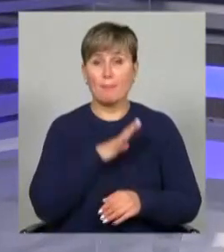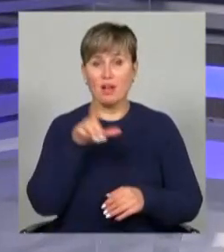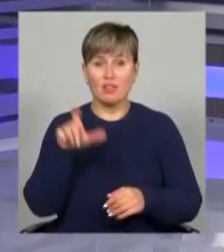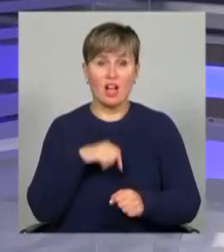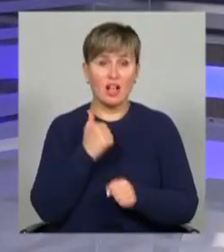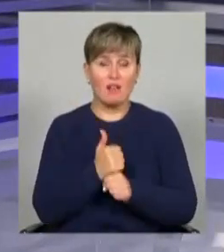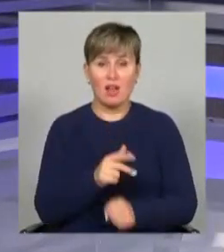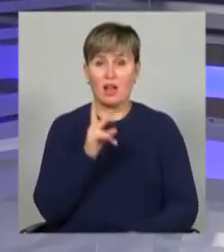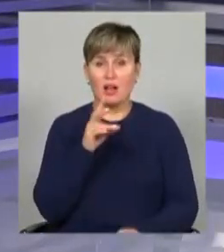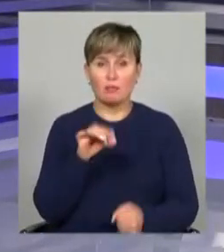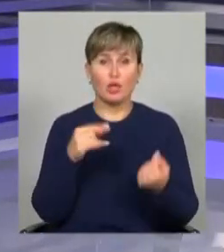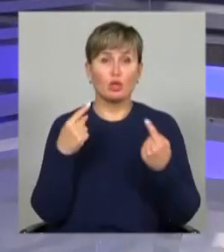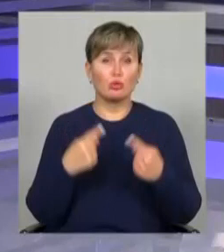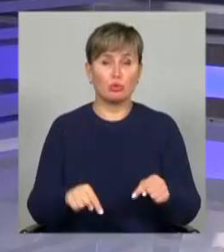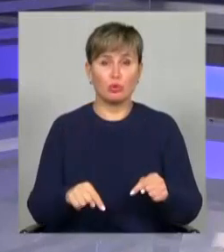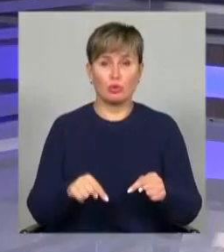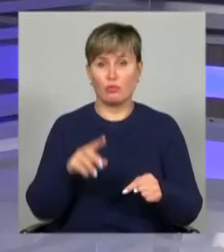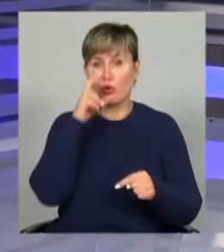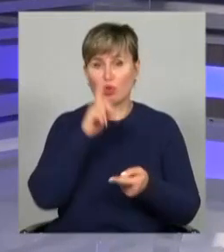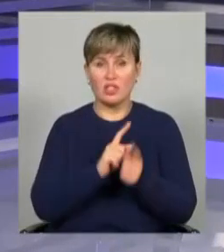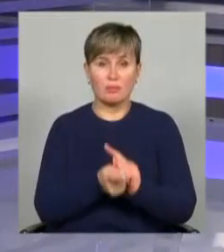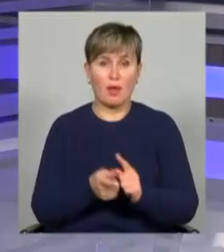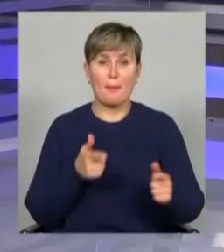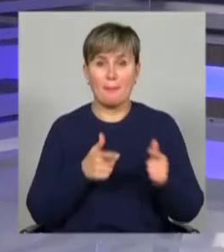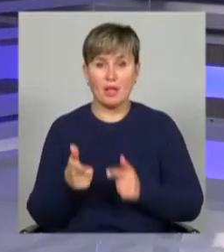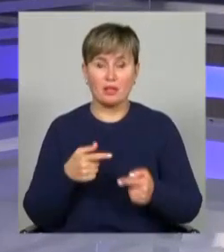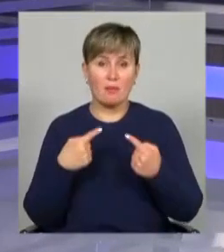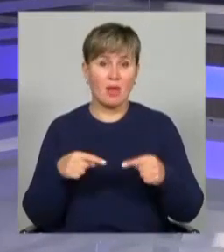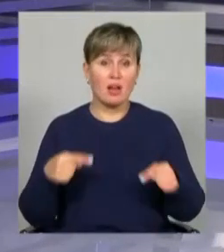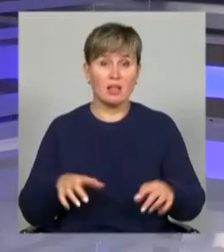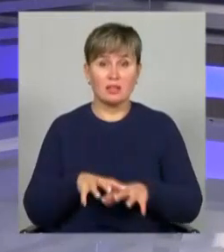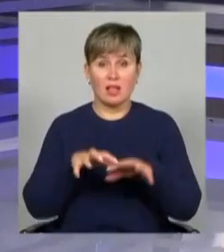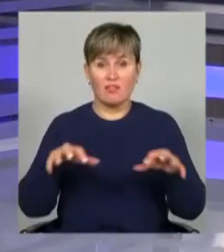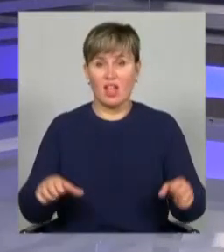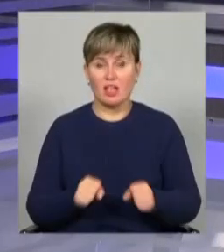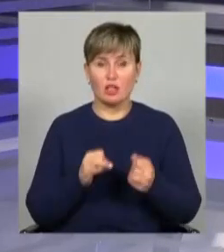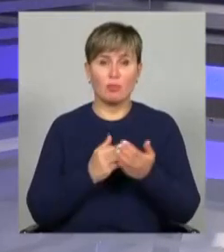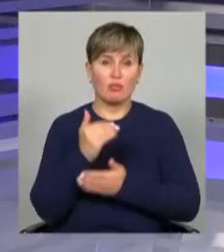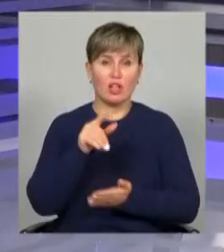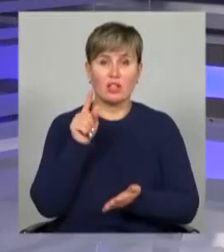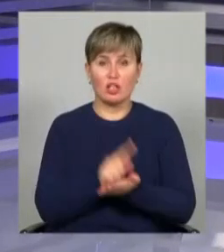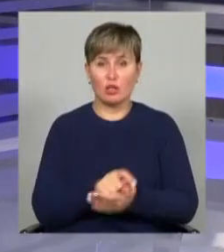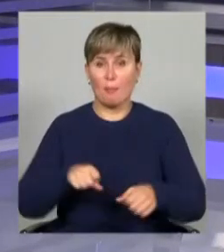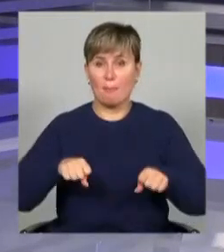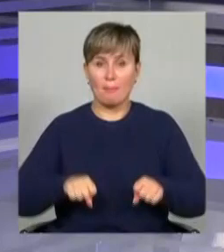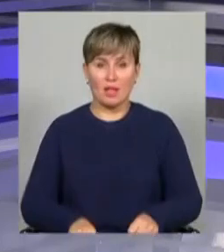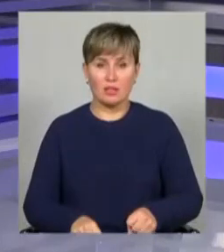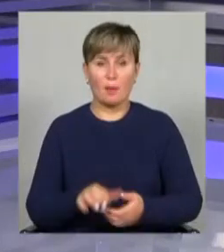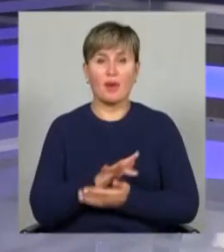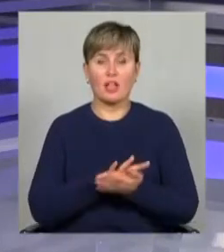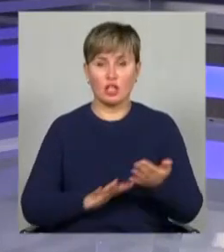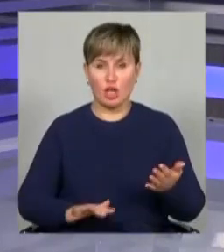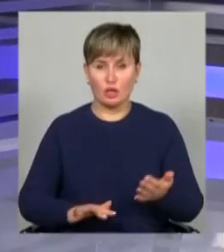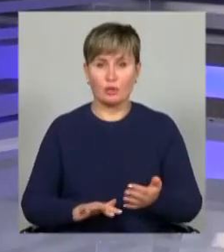главы КНБ и других лиц в госизмене, подготовке к насильственному захвату власти и превышении должностных полномочий